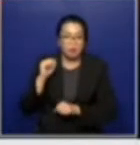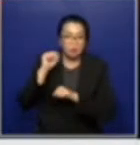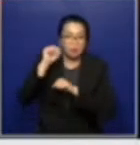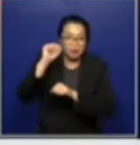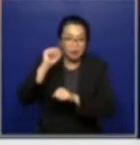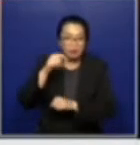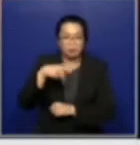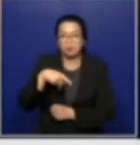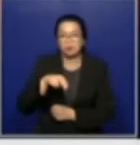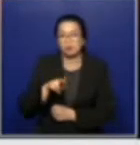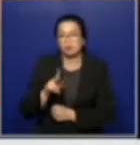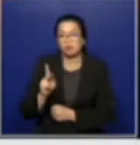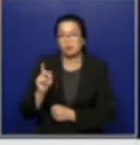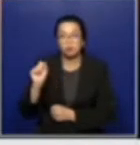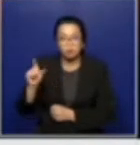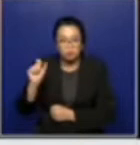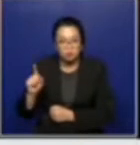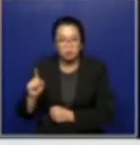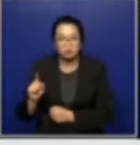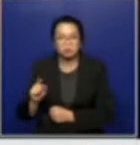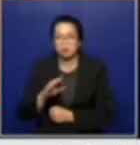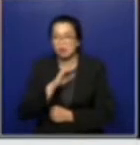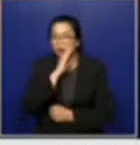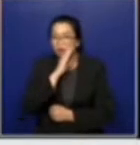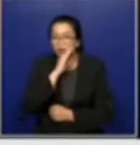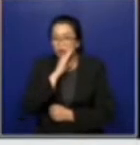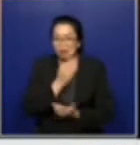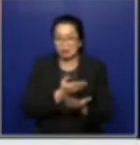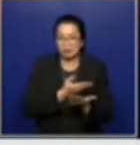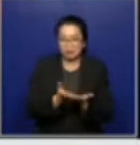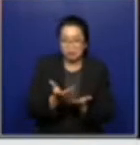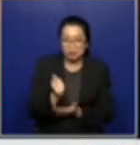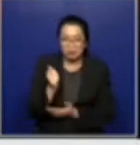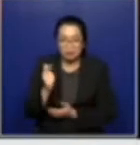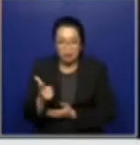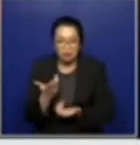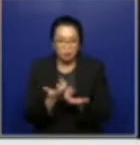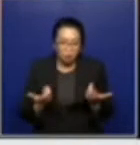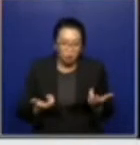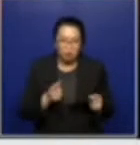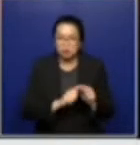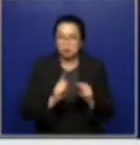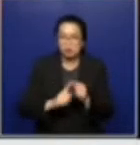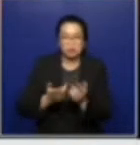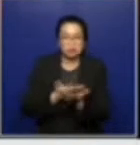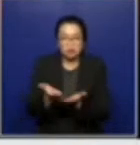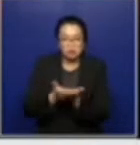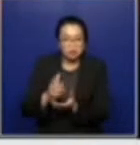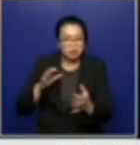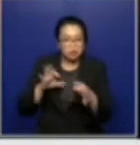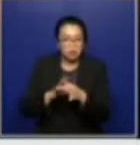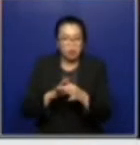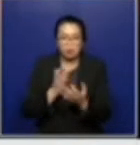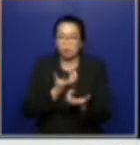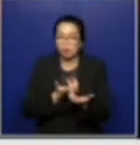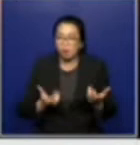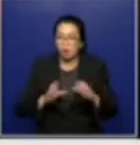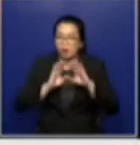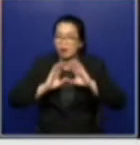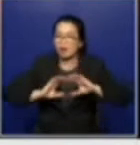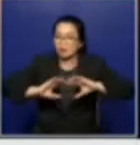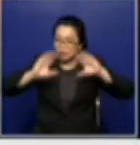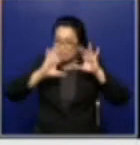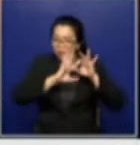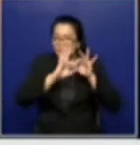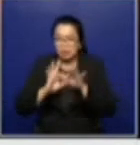ฉุกเฉินถ้าจะมีการจัดซื้อจัดจ้างพัสดุครุภัณฑ์ใดหรือบริหารพัสดุเพื่อเกี่ยวกับ